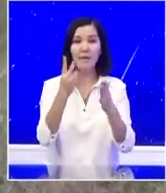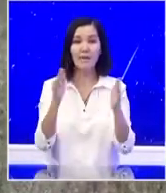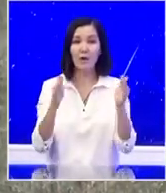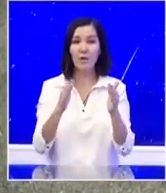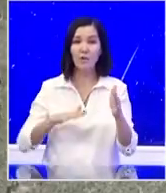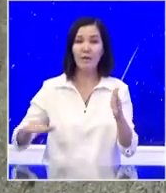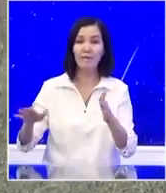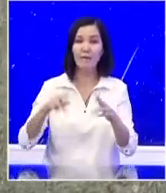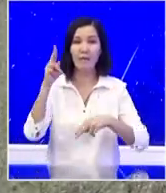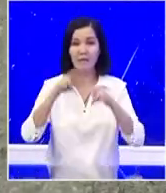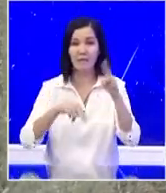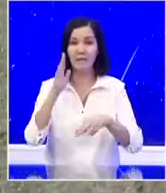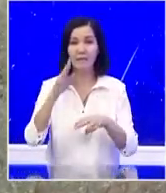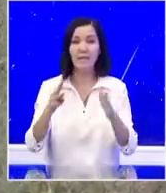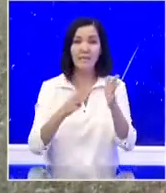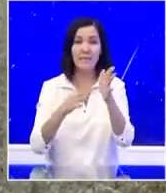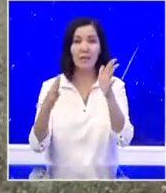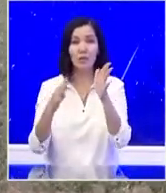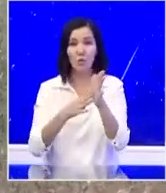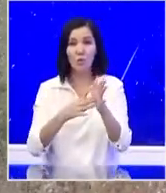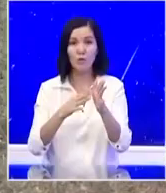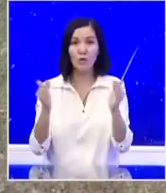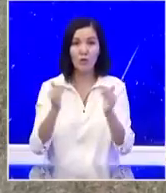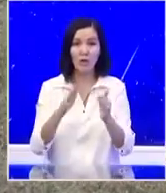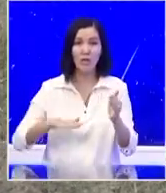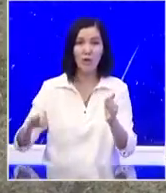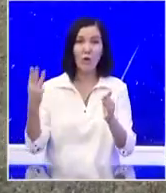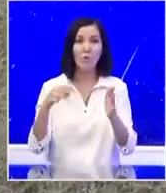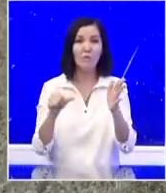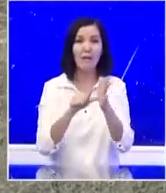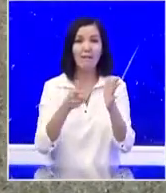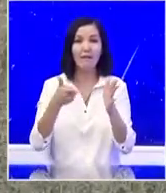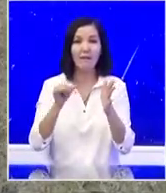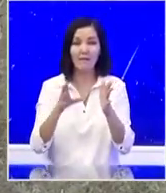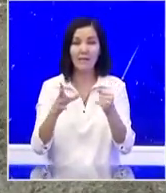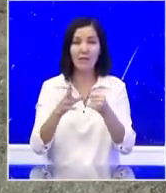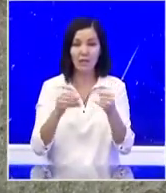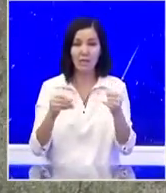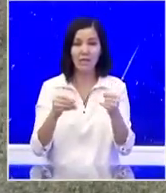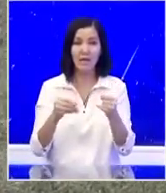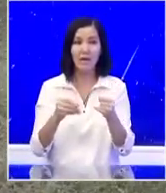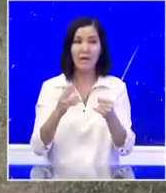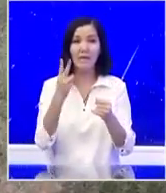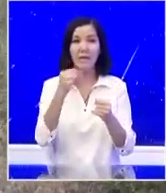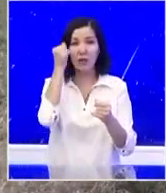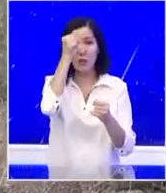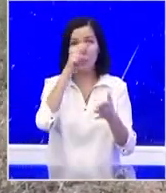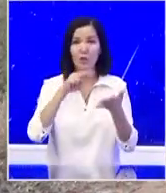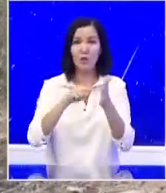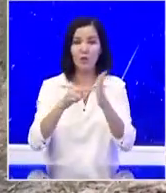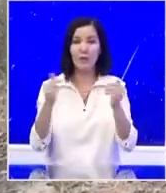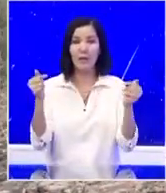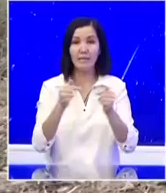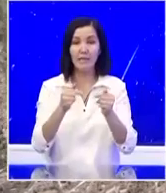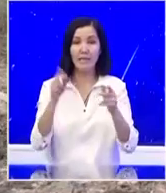осында қаланады. 8-9 шағын аудандарының аумағы 36 гектар. Қазір бос мына жерге алдағы 2 жылда жоспарға сәйкес